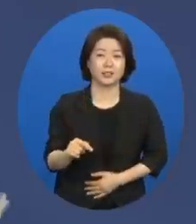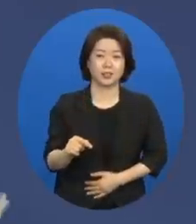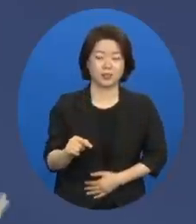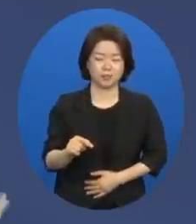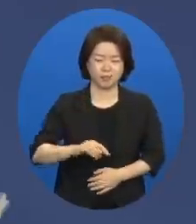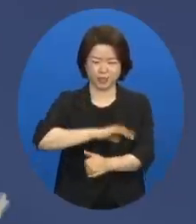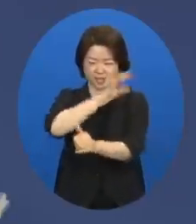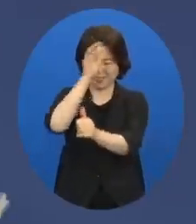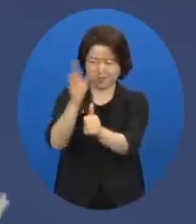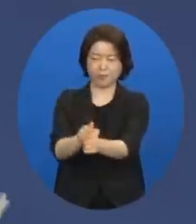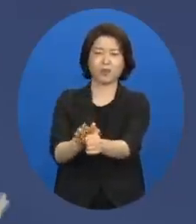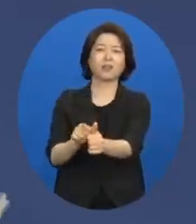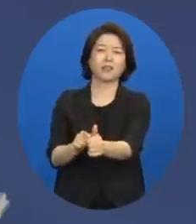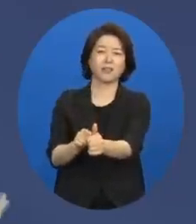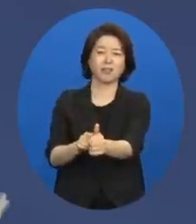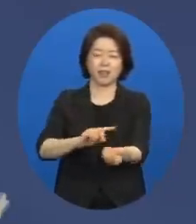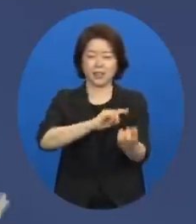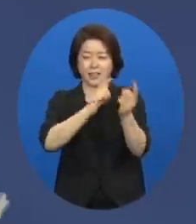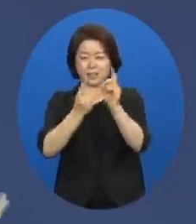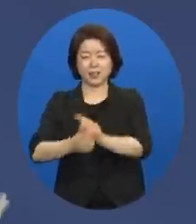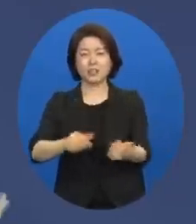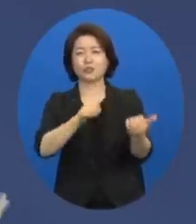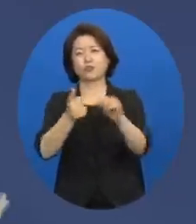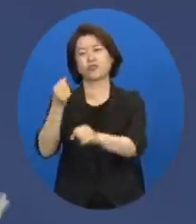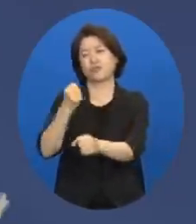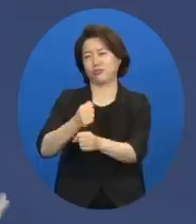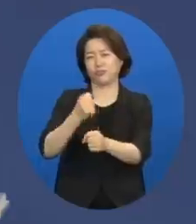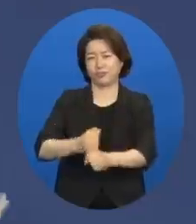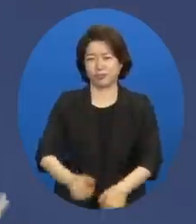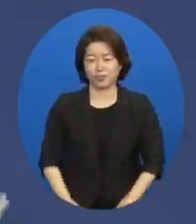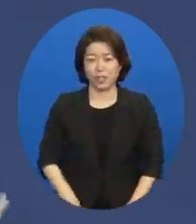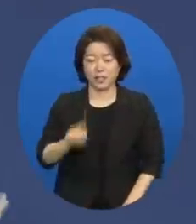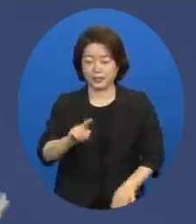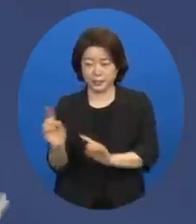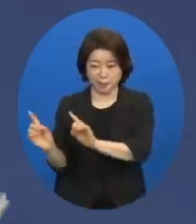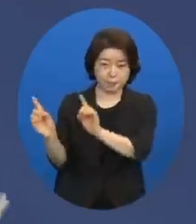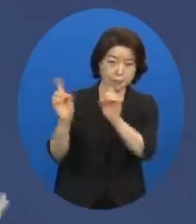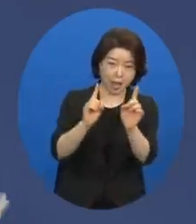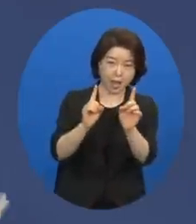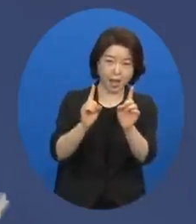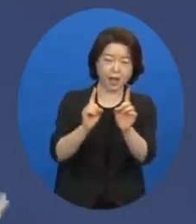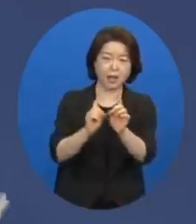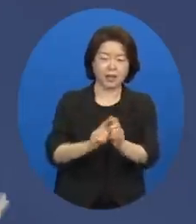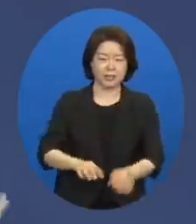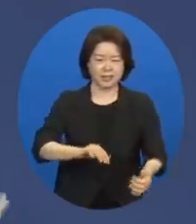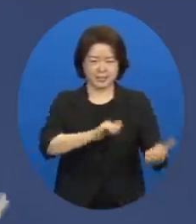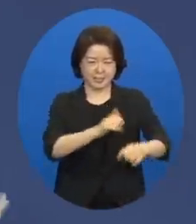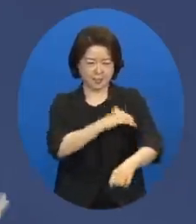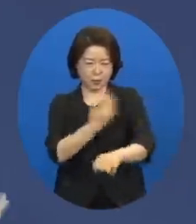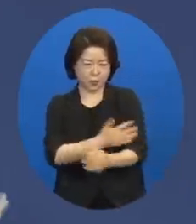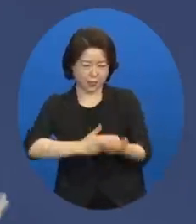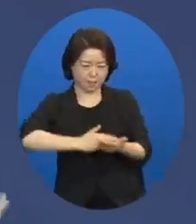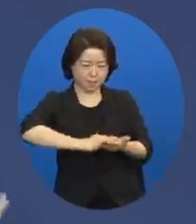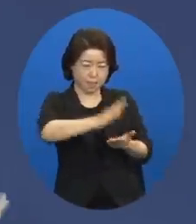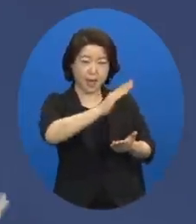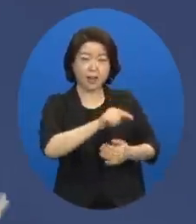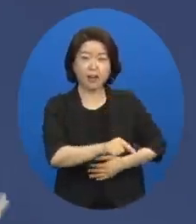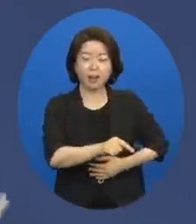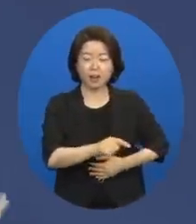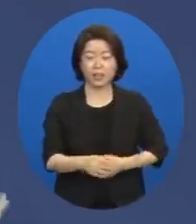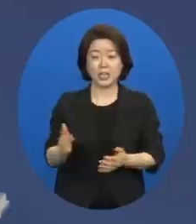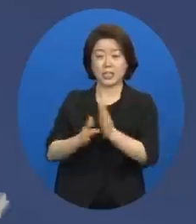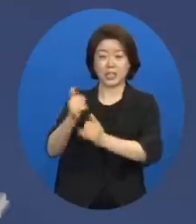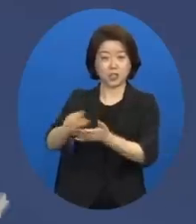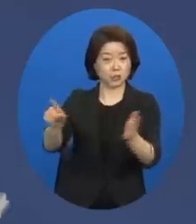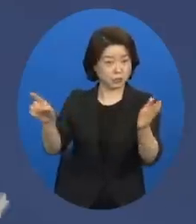죄를 뒤집어 쓰고 대신 죽게 하시고 그리고 그를 부활케 하사 사망 권세를 깨뜨리고 그를 믿는